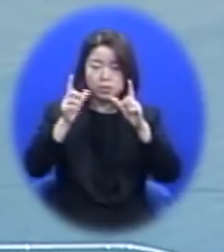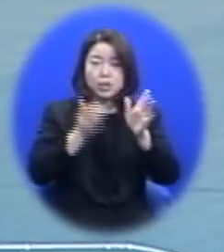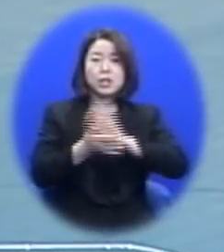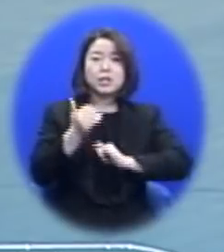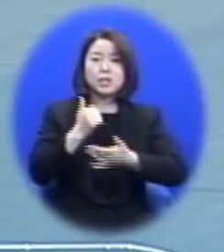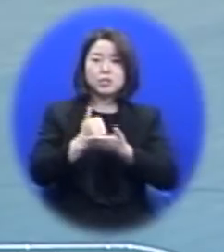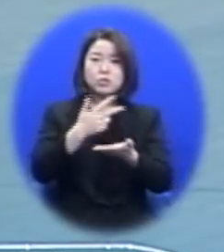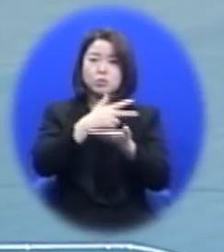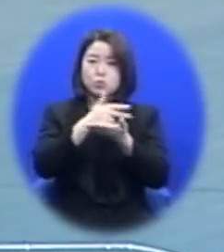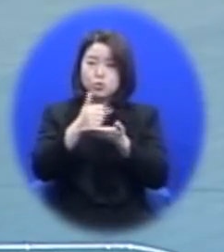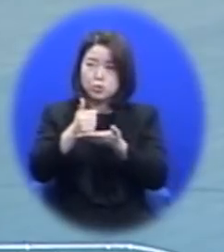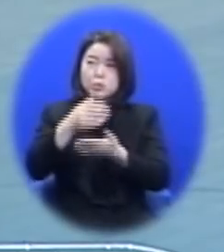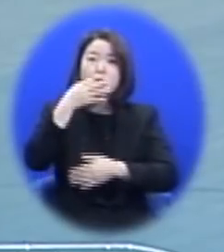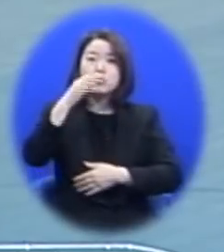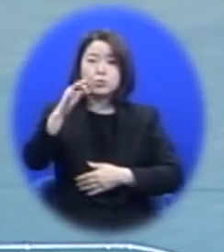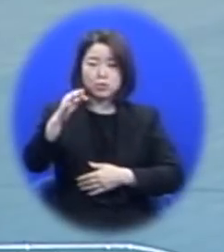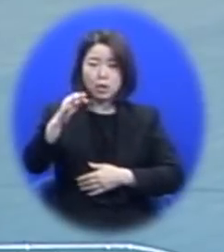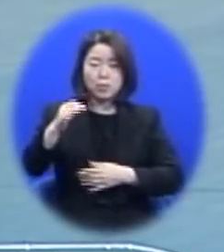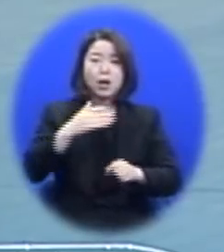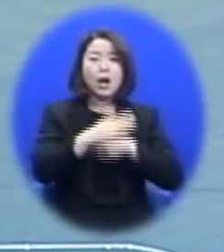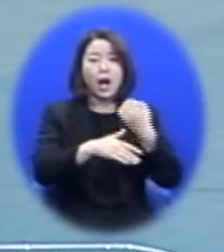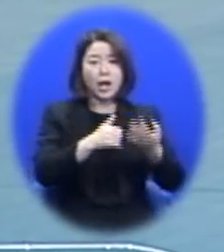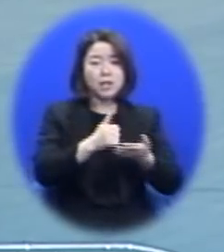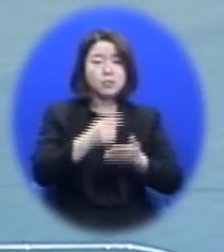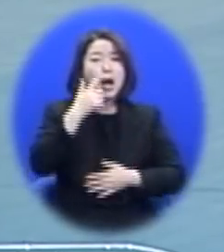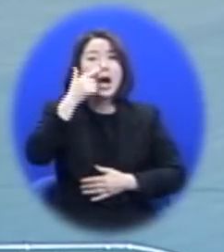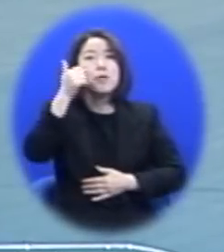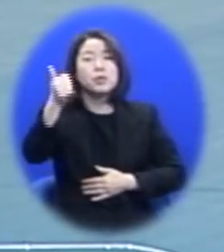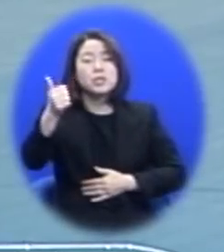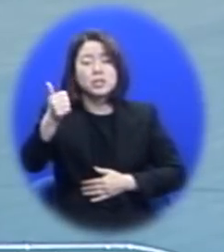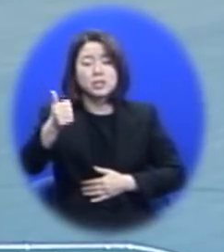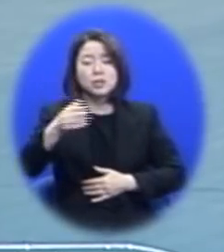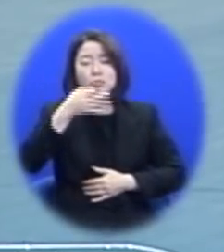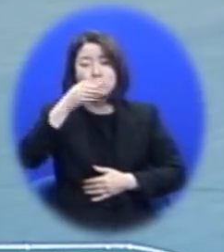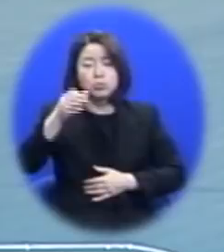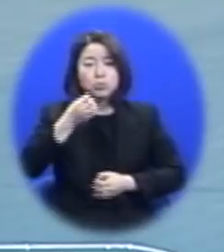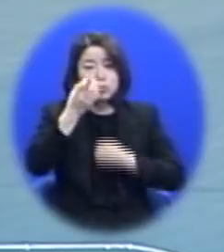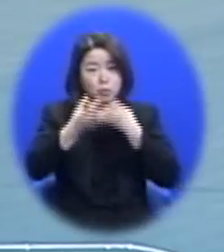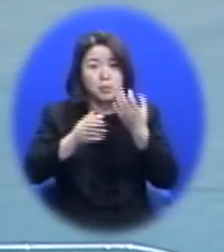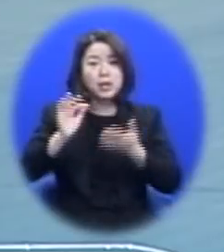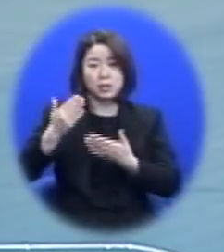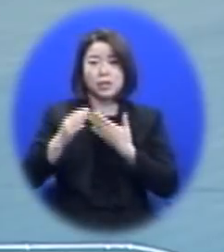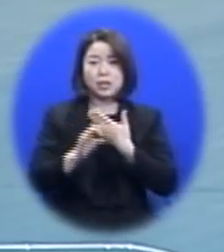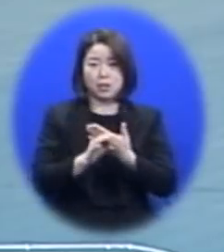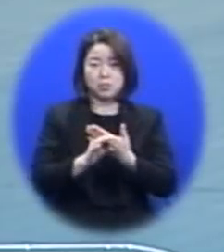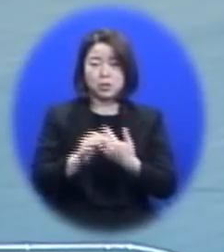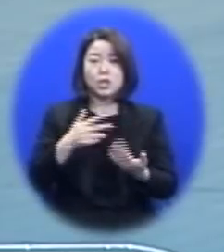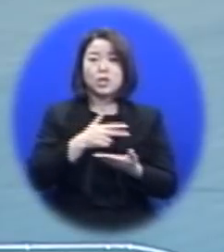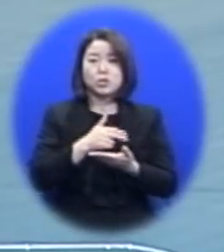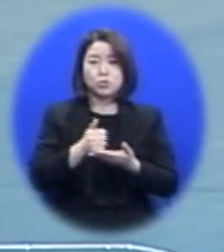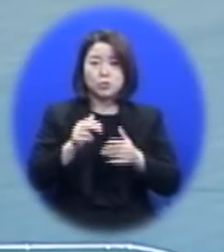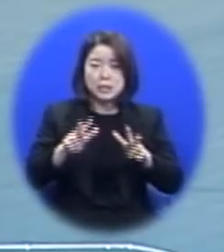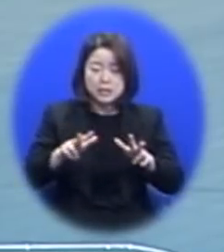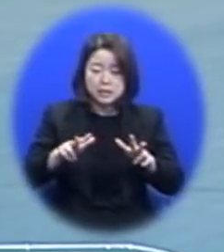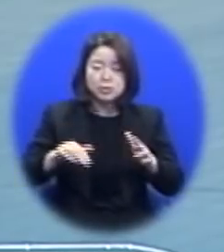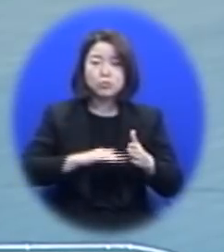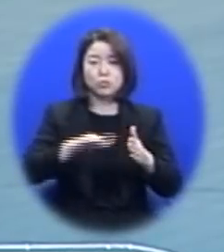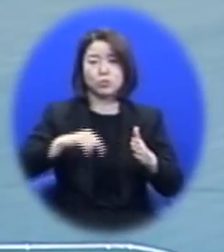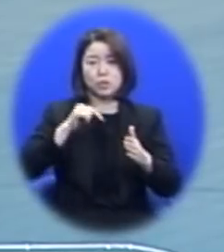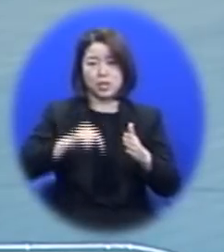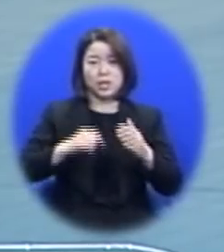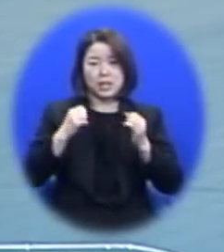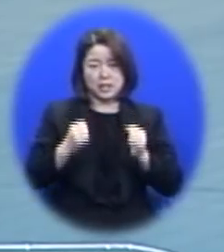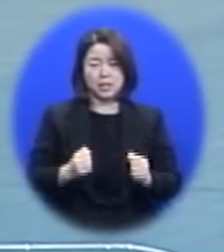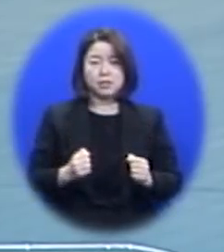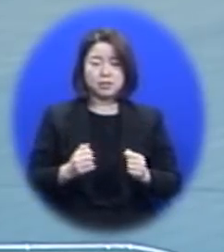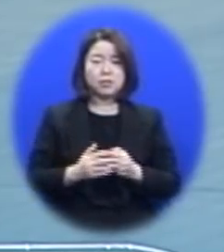불러진다면, 하나님을 아버지라고 이렇게 고백이 된다면 주님은 지금 우리 안에 계신